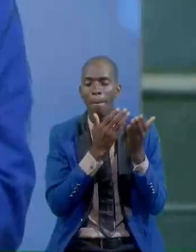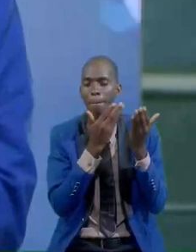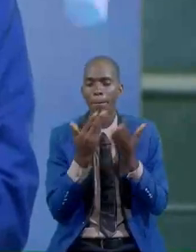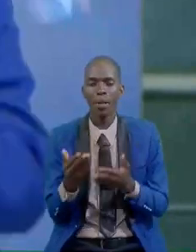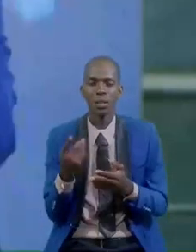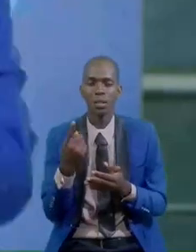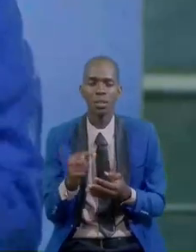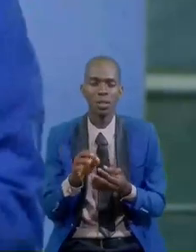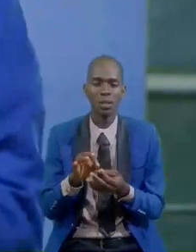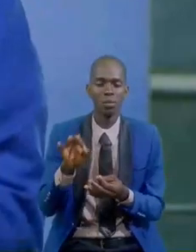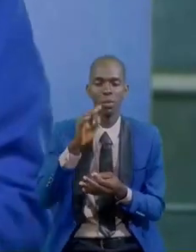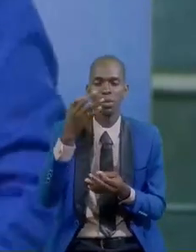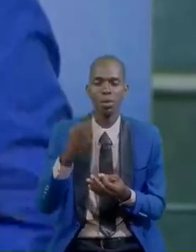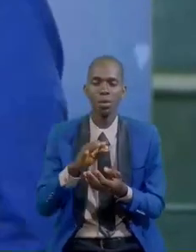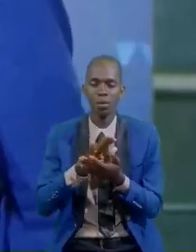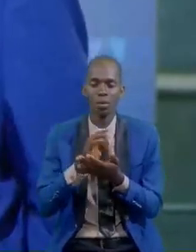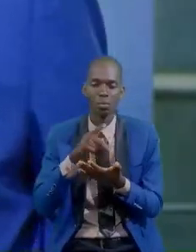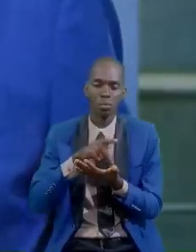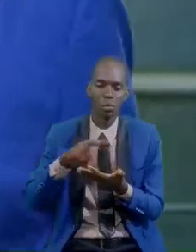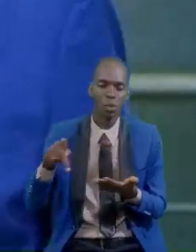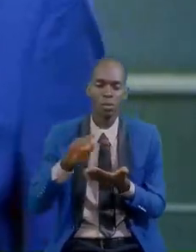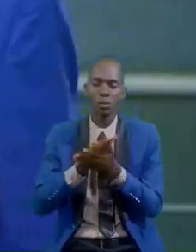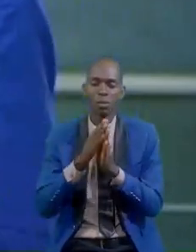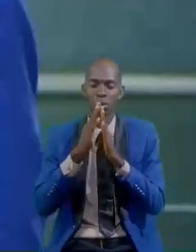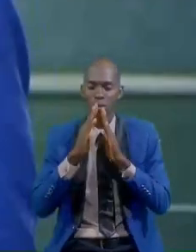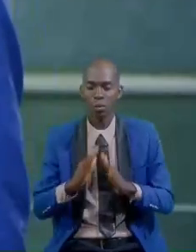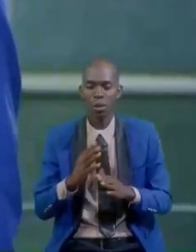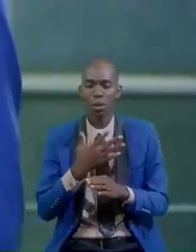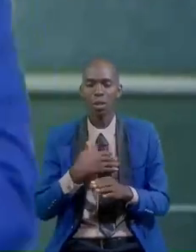pureté, l'esprit de paix, l'esprit de puissance.